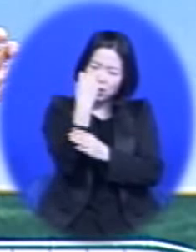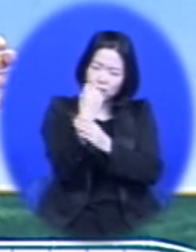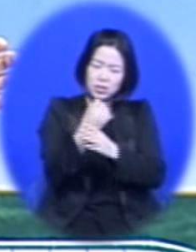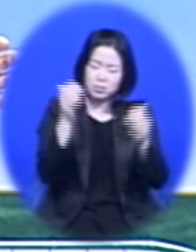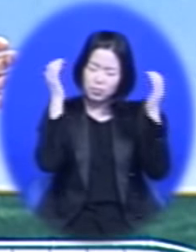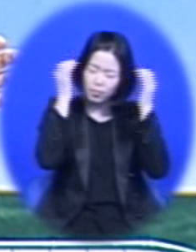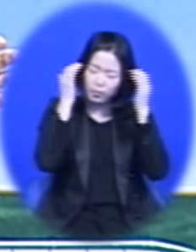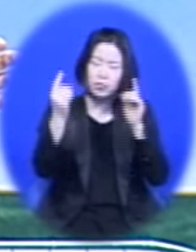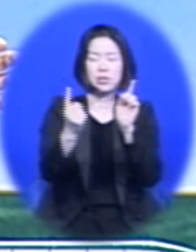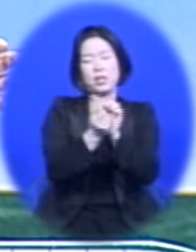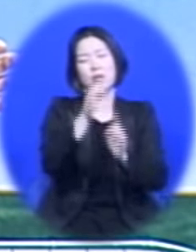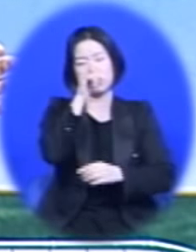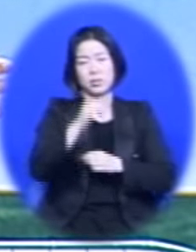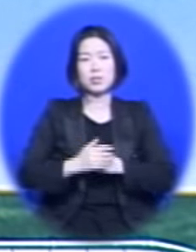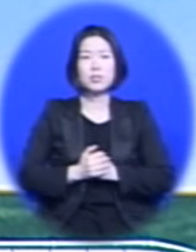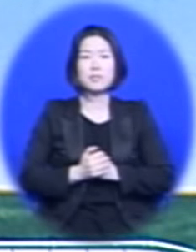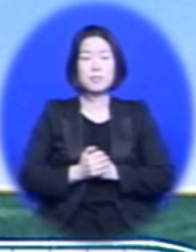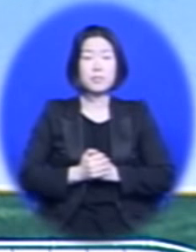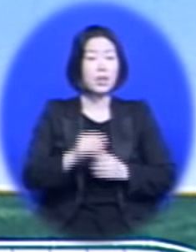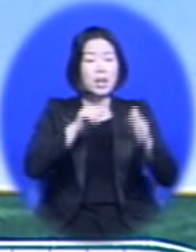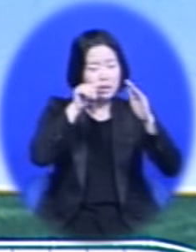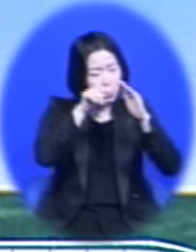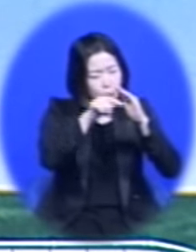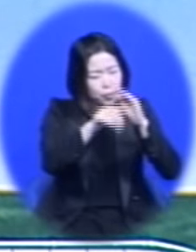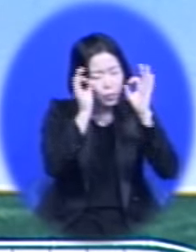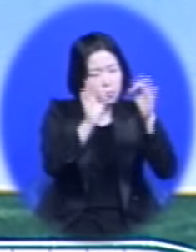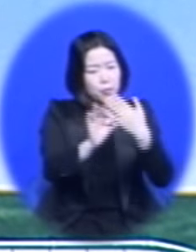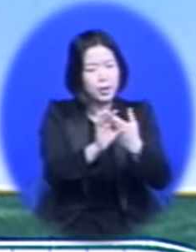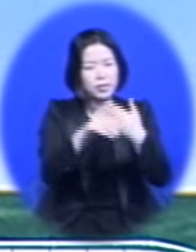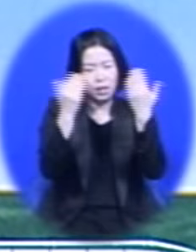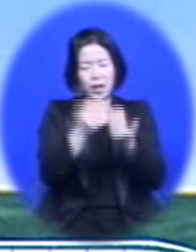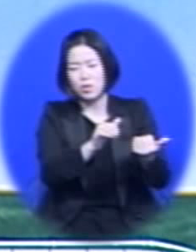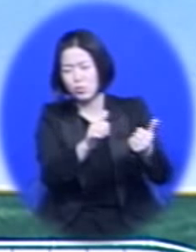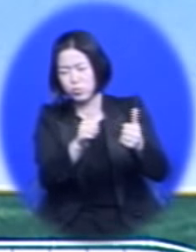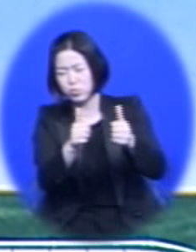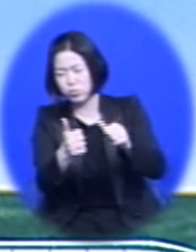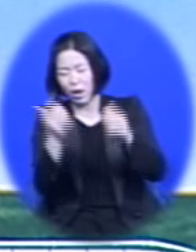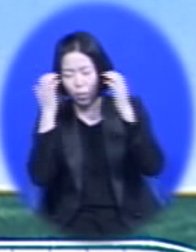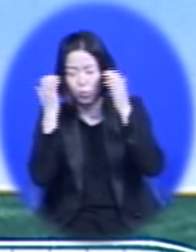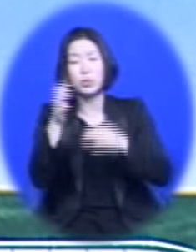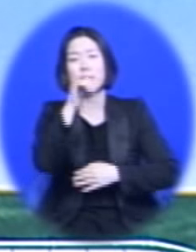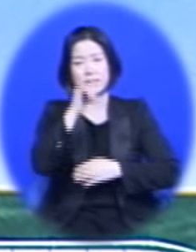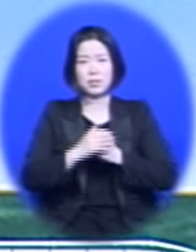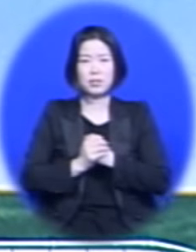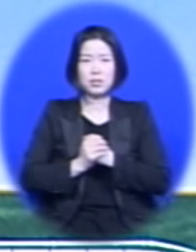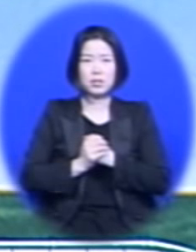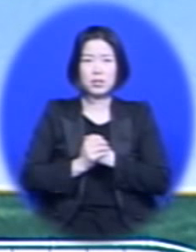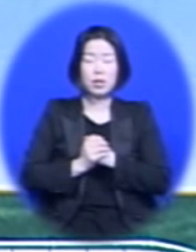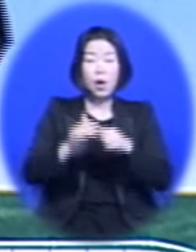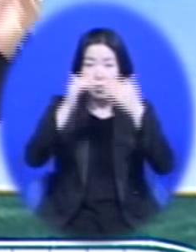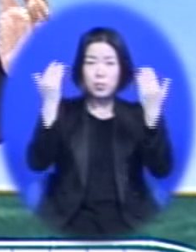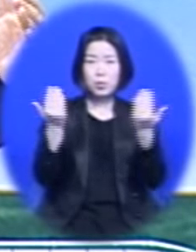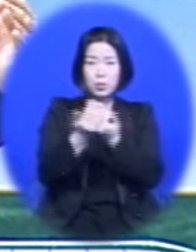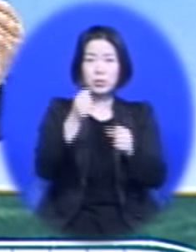고통을 당하고 있습니다. 그 속에 들어가면 다 죽어가는 고통이 있습니다.